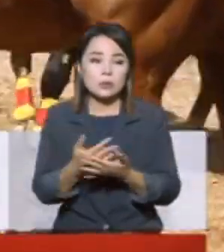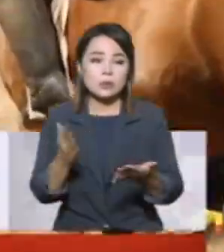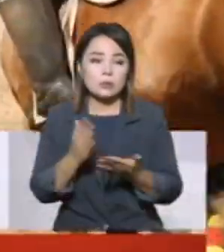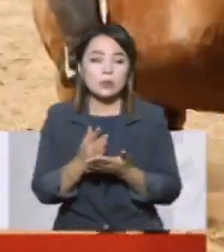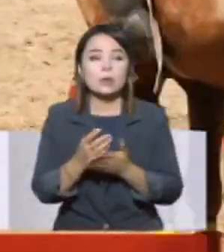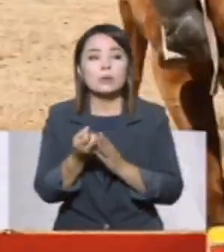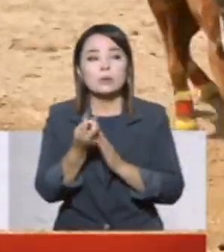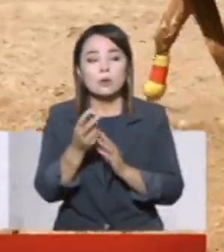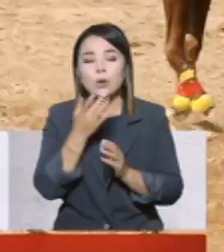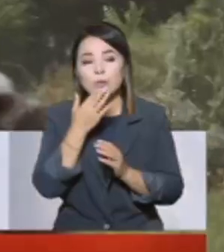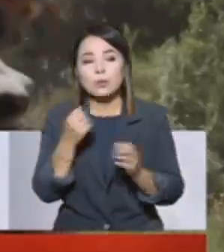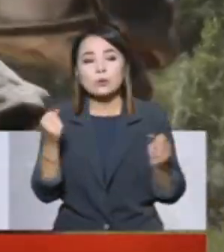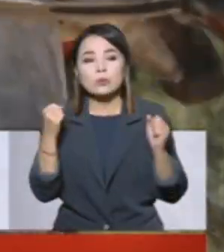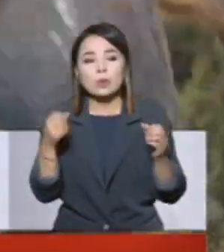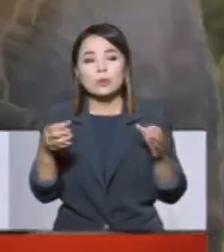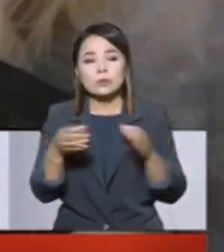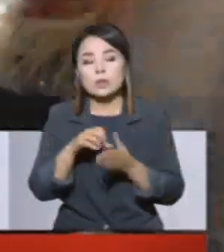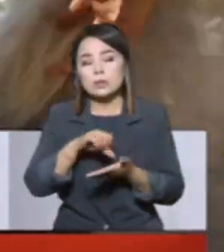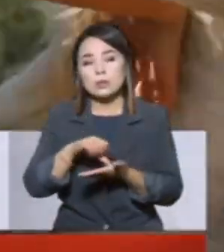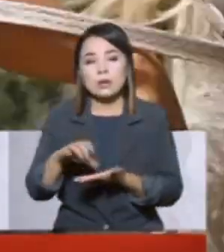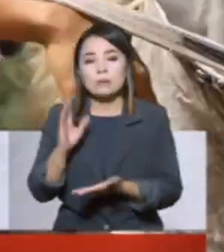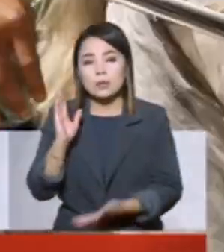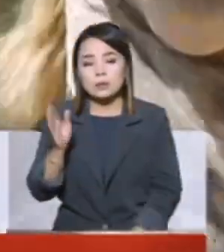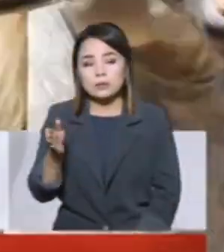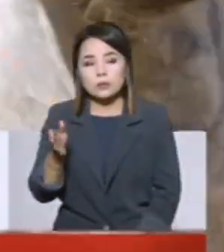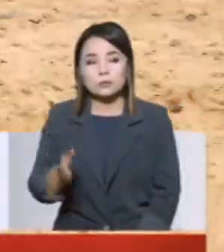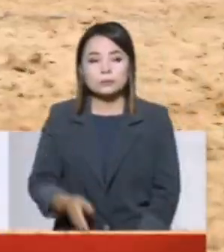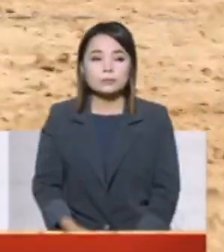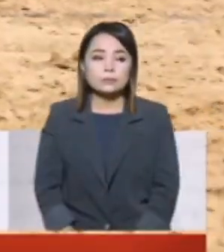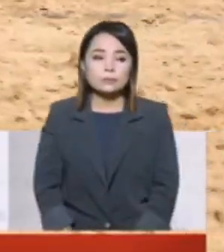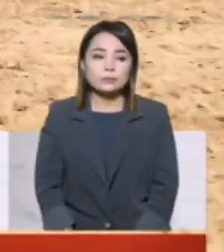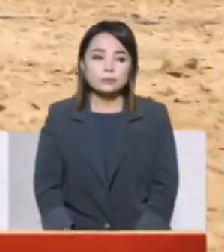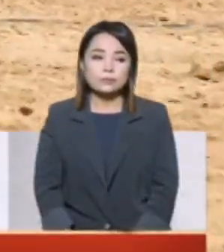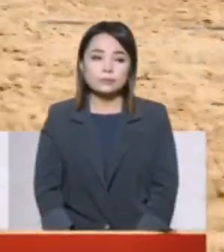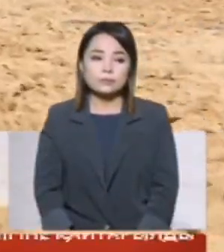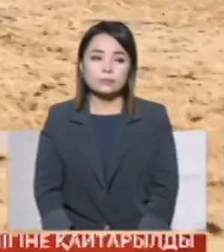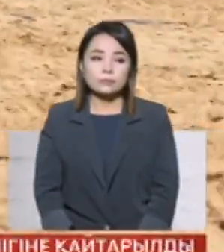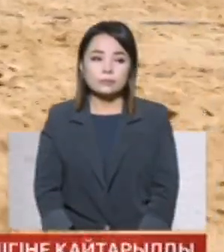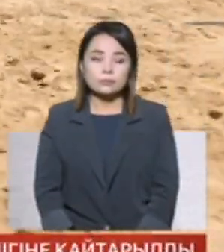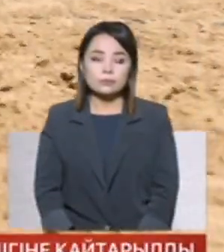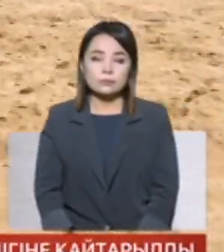12-сі ұлттық спортымыз. Асылбек Даниярұлы Наурызбаева, Қазақстан ұлттық арнасы, Астана.